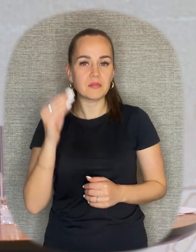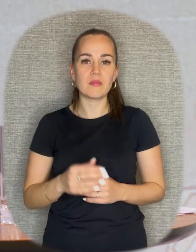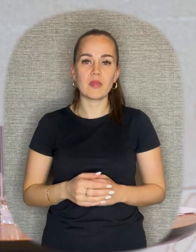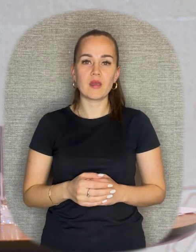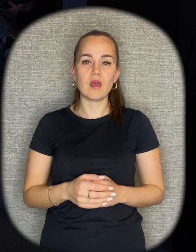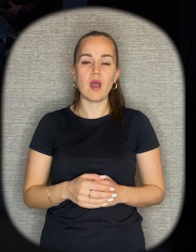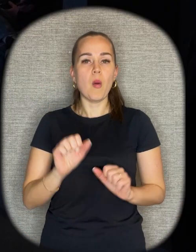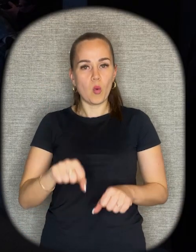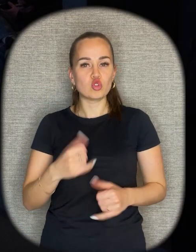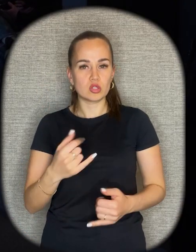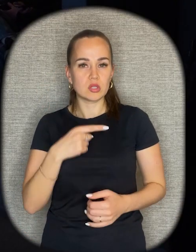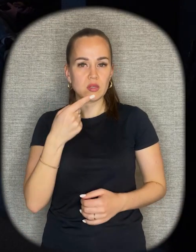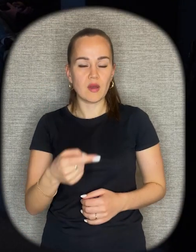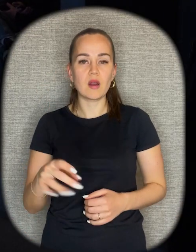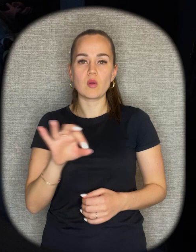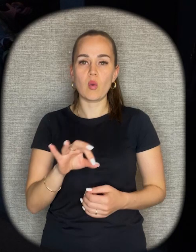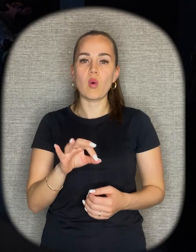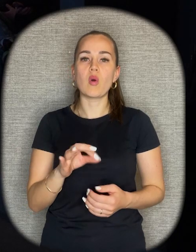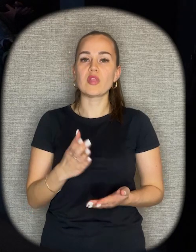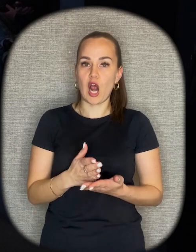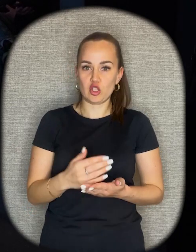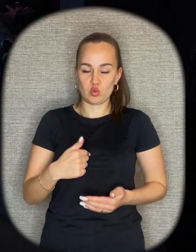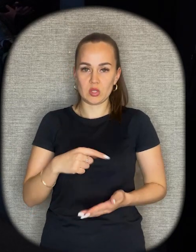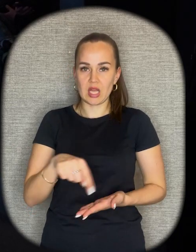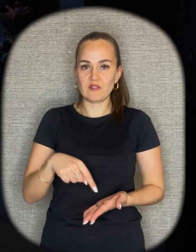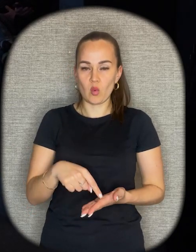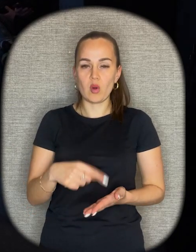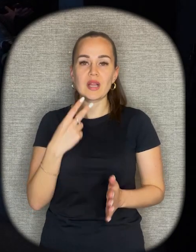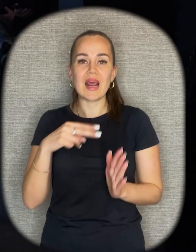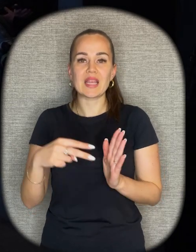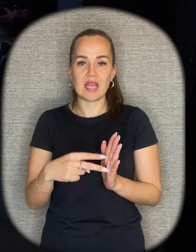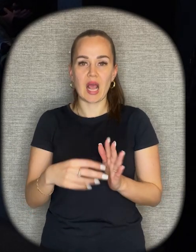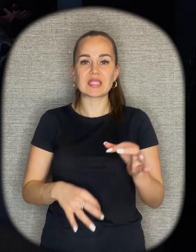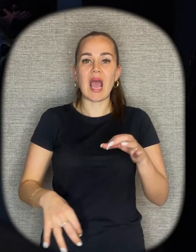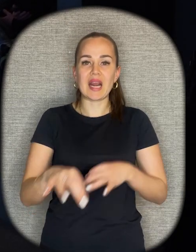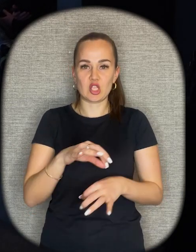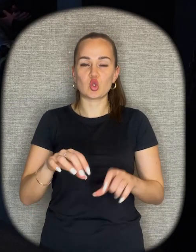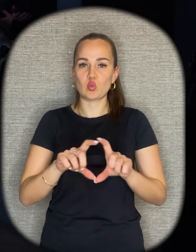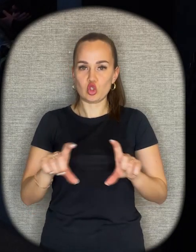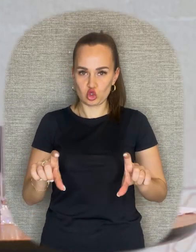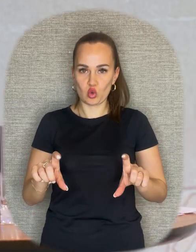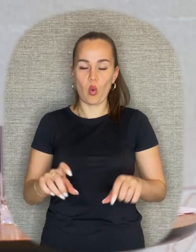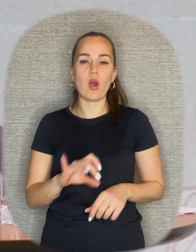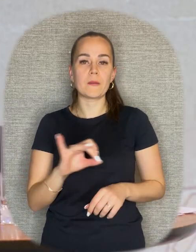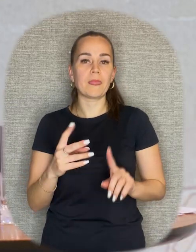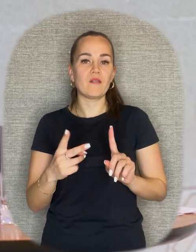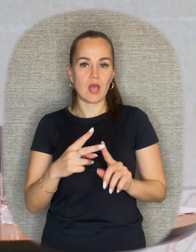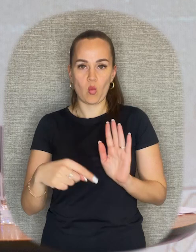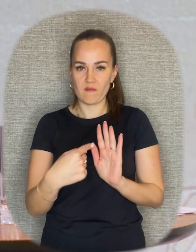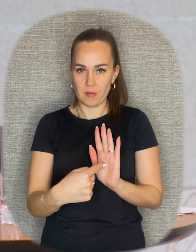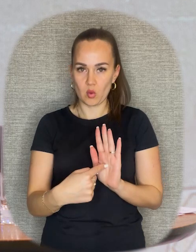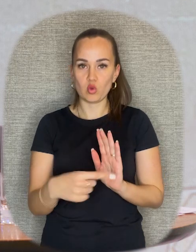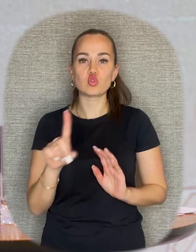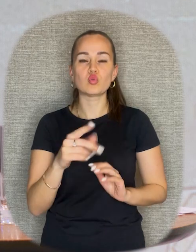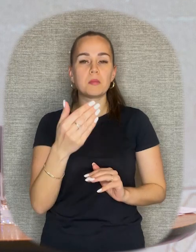задать а как по-вашему уместно ли сейчас говорить о наличии у нас в городе Ленинградской архитектурной